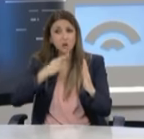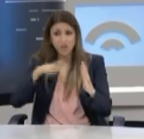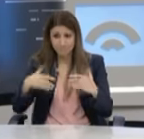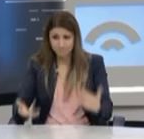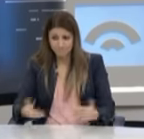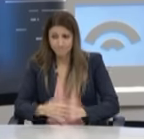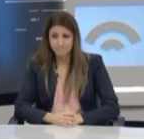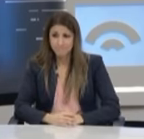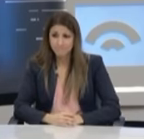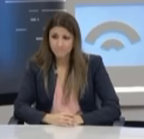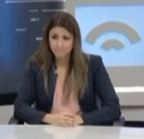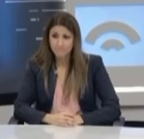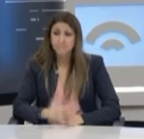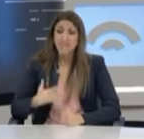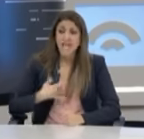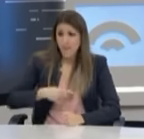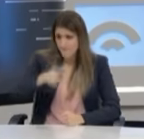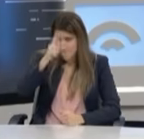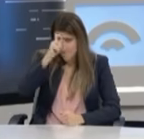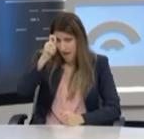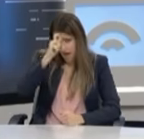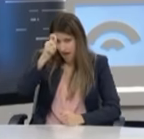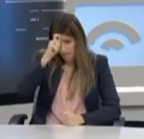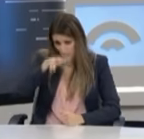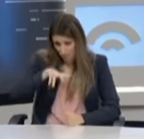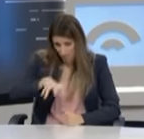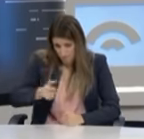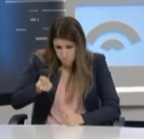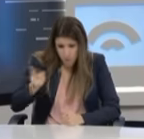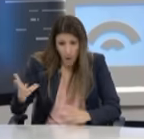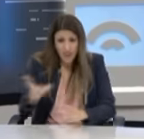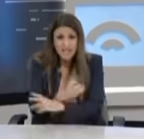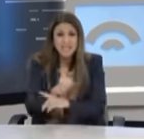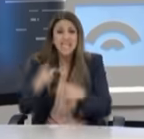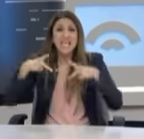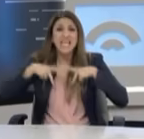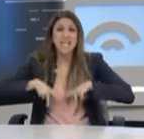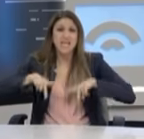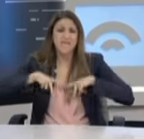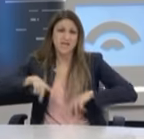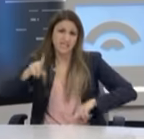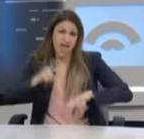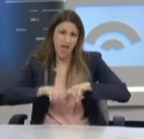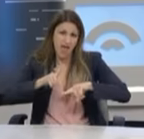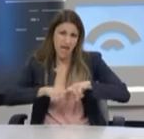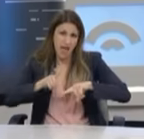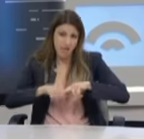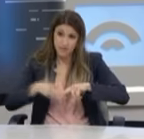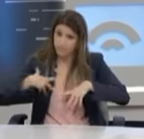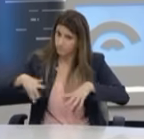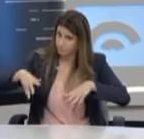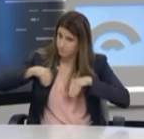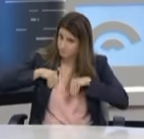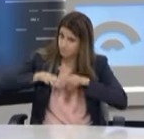«Claiming that it is next to impossible that the government of Greece would ever